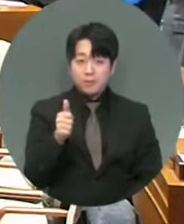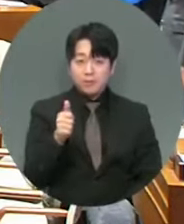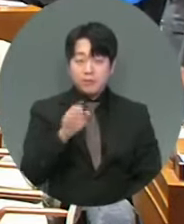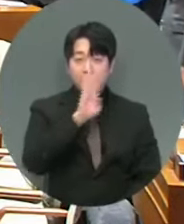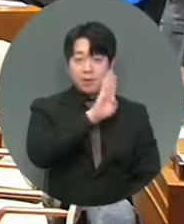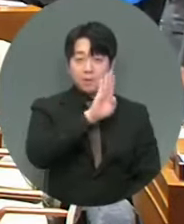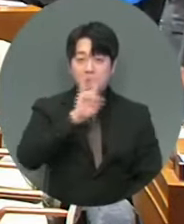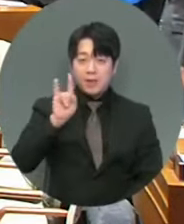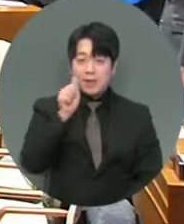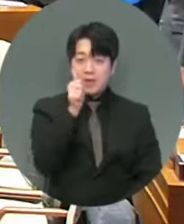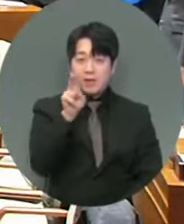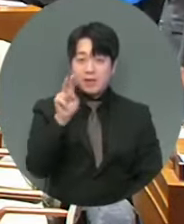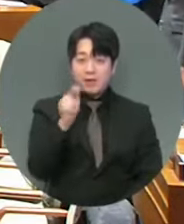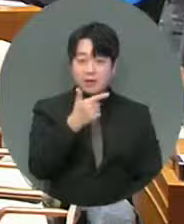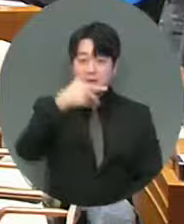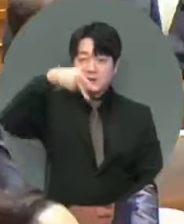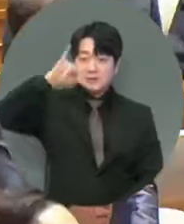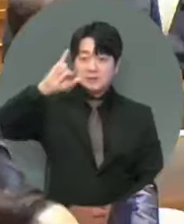배현진 의원,